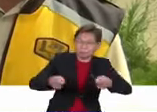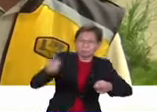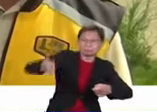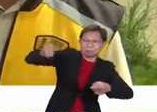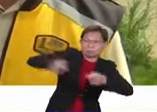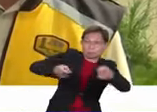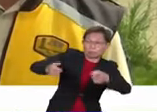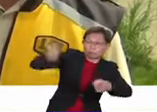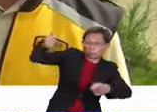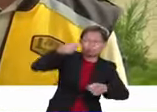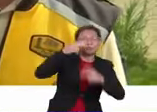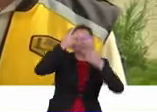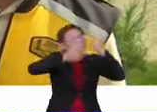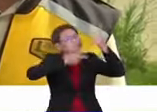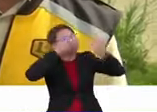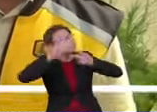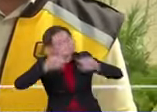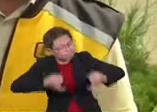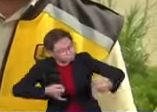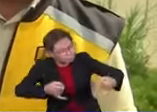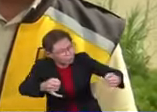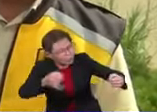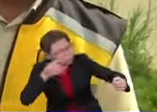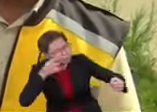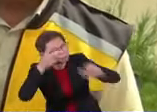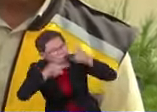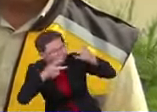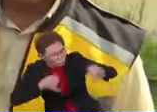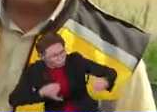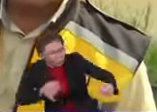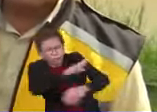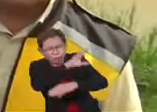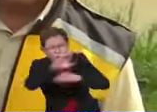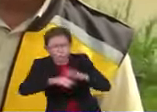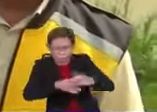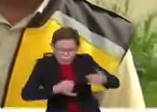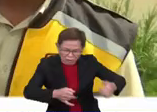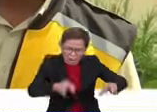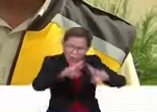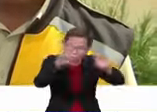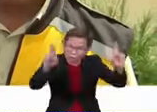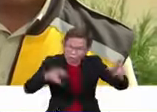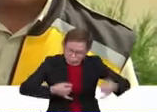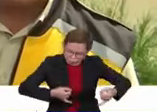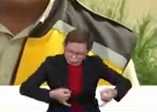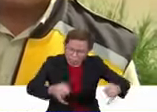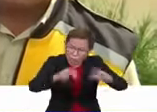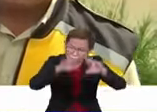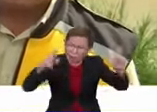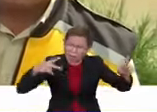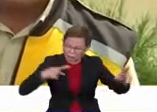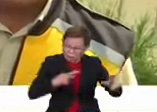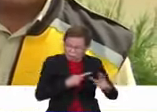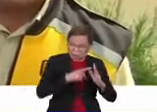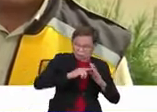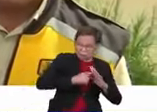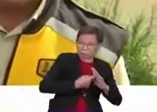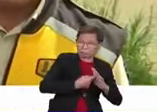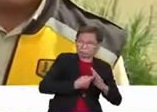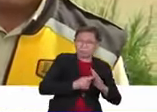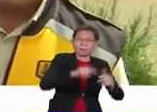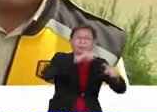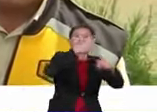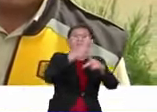sendiri keadaan jalan dan juga semua infrastruktur kita. Kita bermula dulu, ini yang